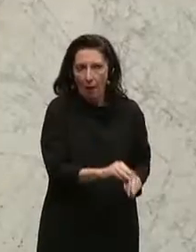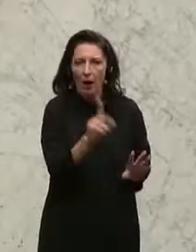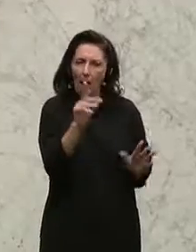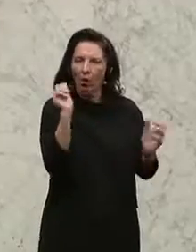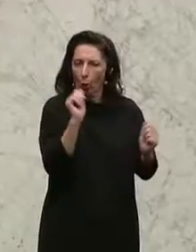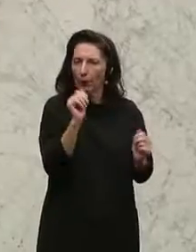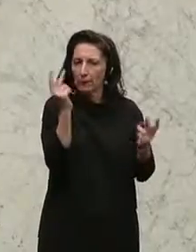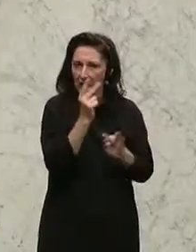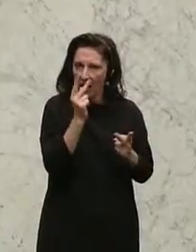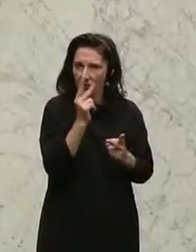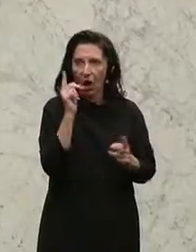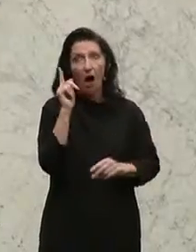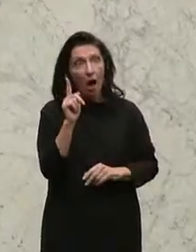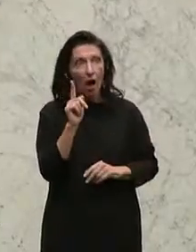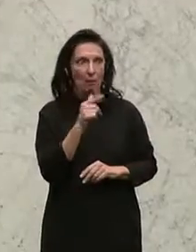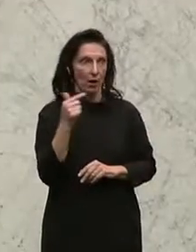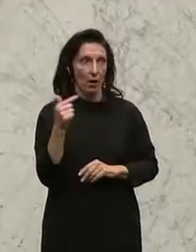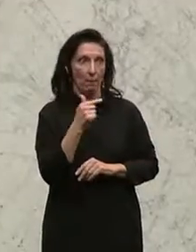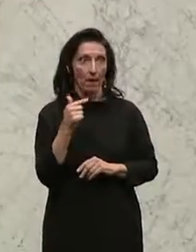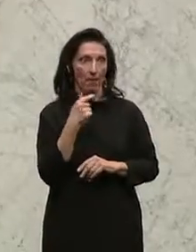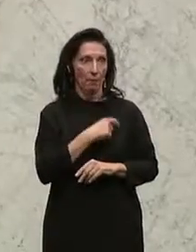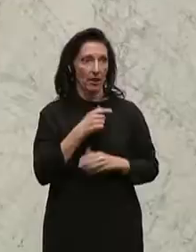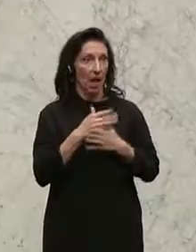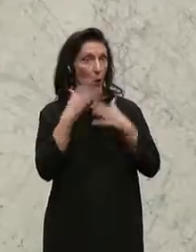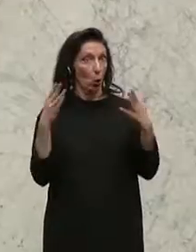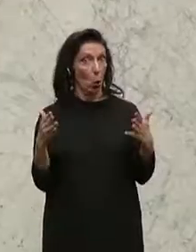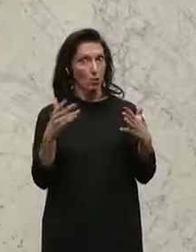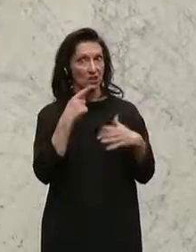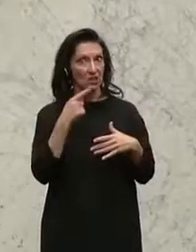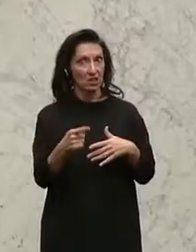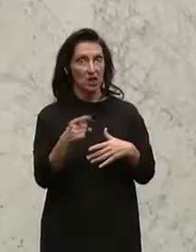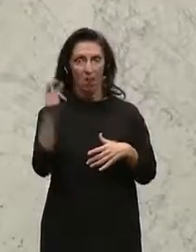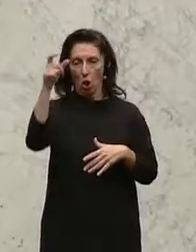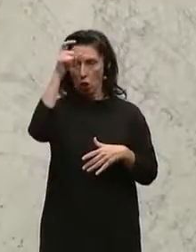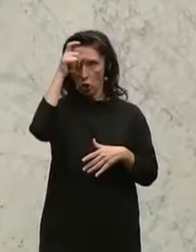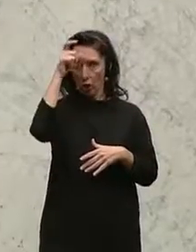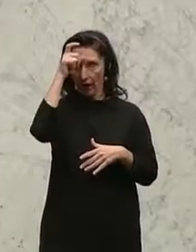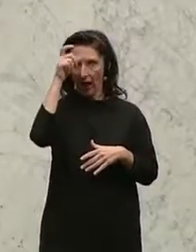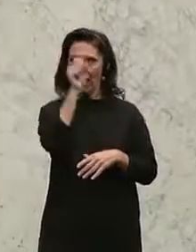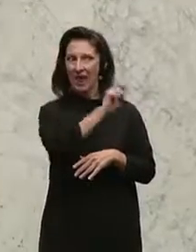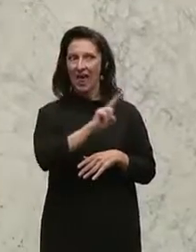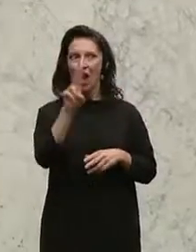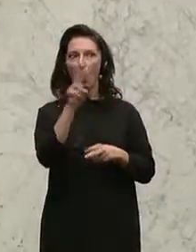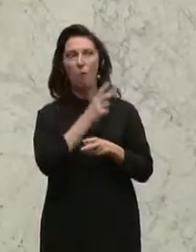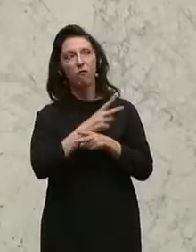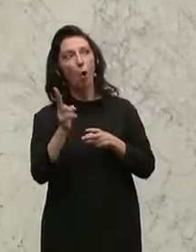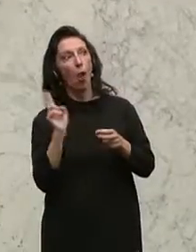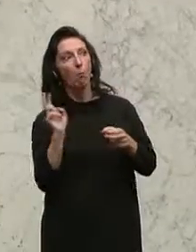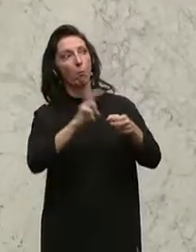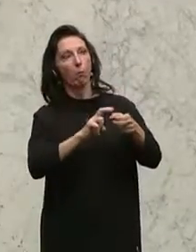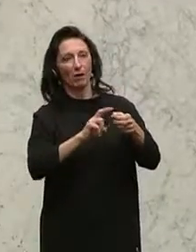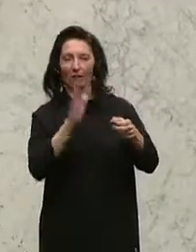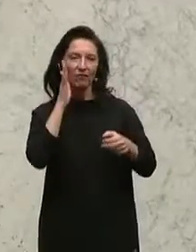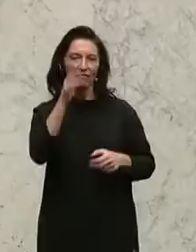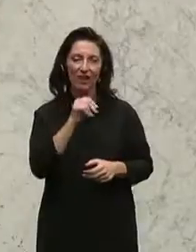alle, zumindest die beiden Großparteien, haben klargestellt, dass es einen Beitritt der Türkei, einen Vollbeitritt zur Europäischen Union nicht geben soll, nicht geben